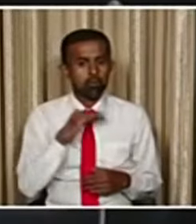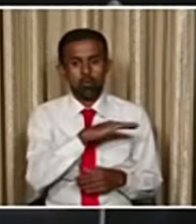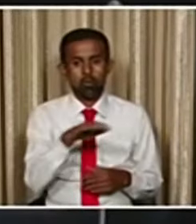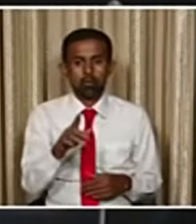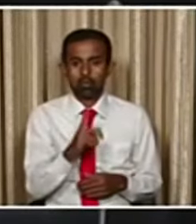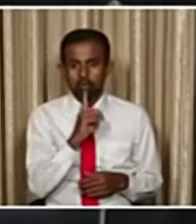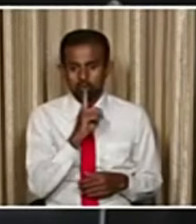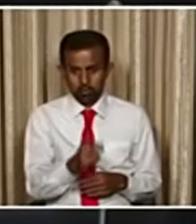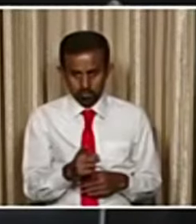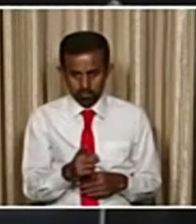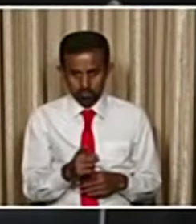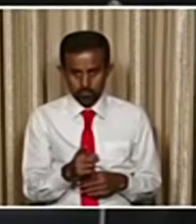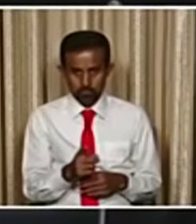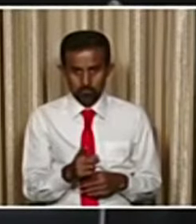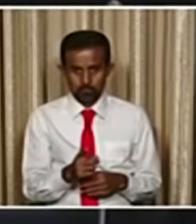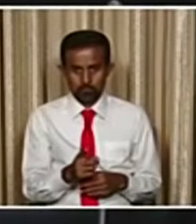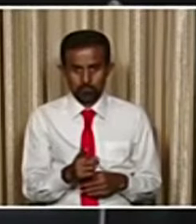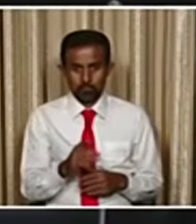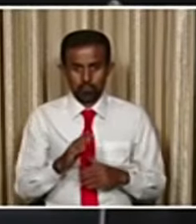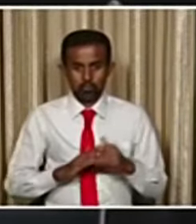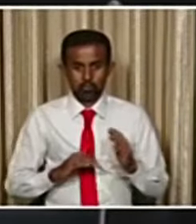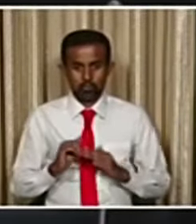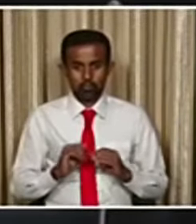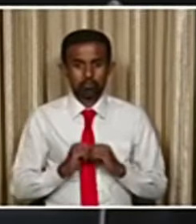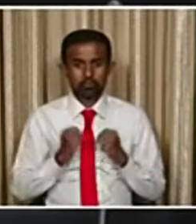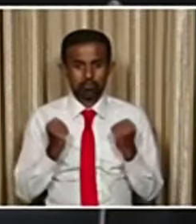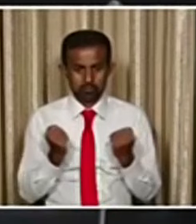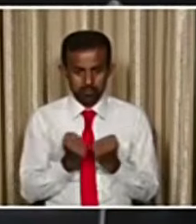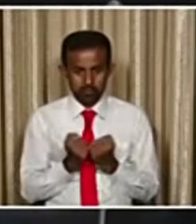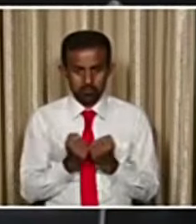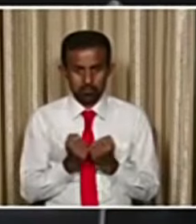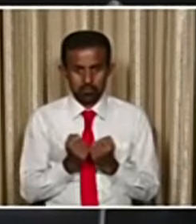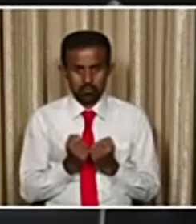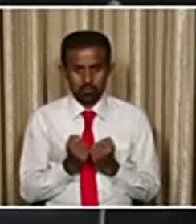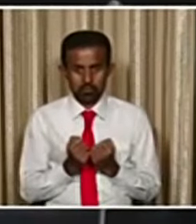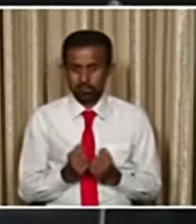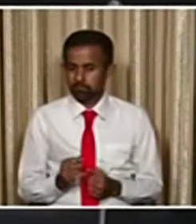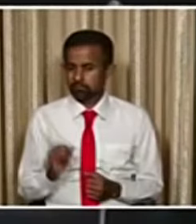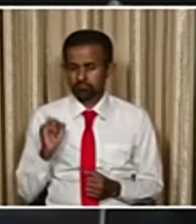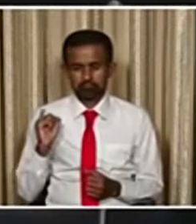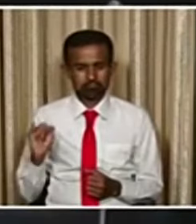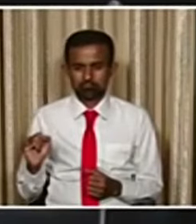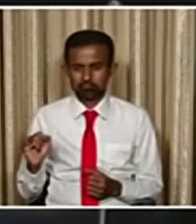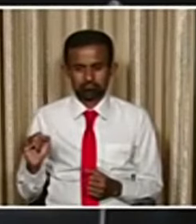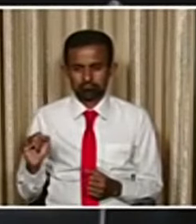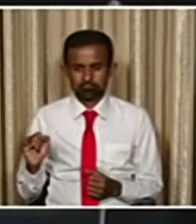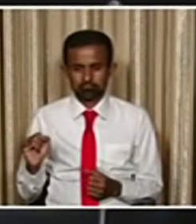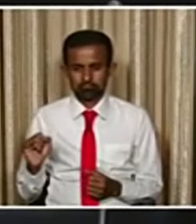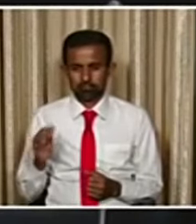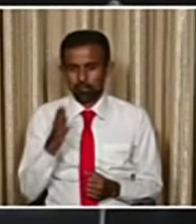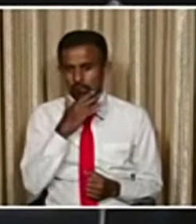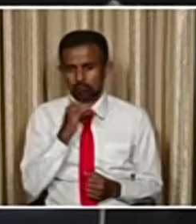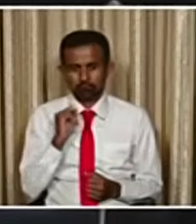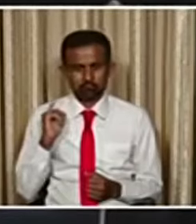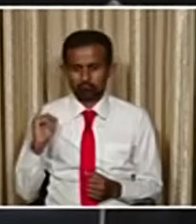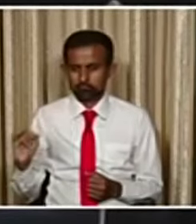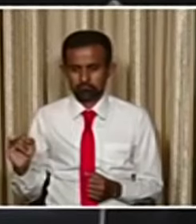ඉල්ලන්නේ මේ වෘත්තීය සමිතිවල තාමත් අසාධාරණ